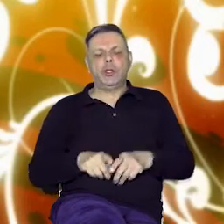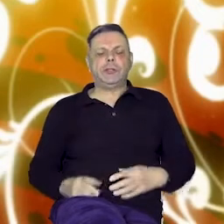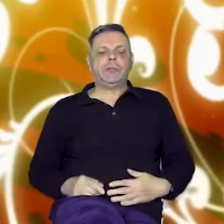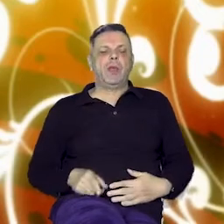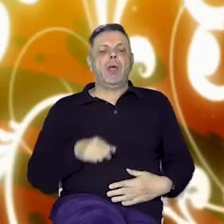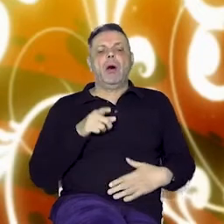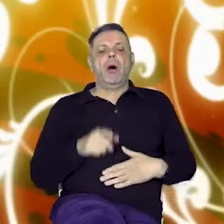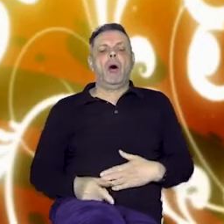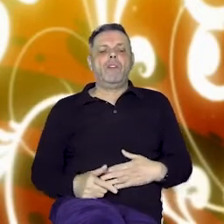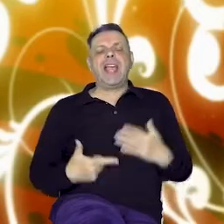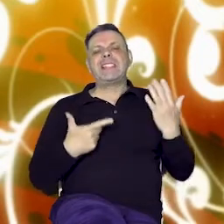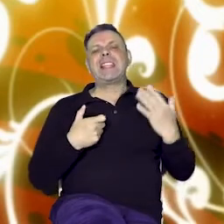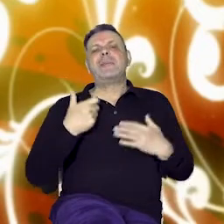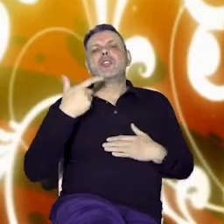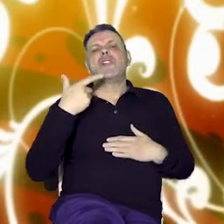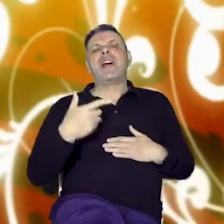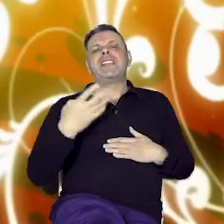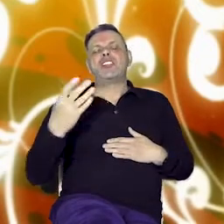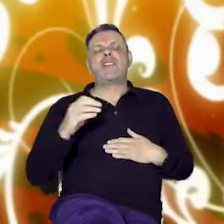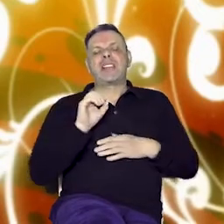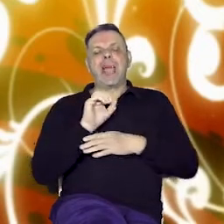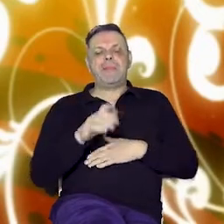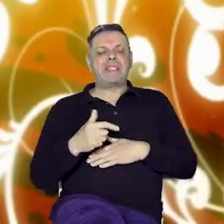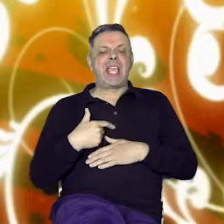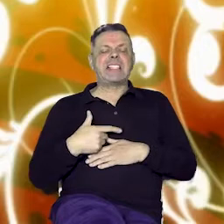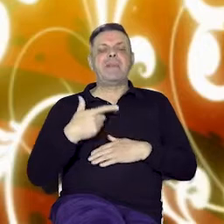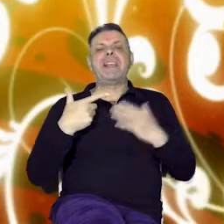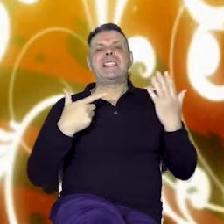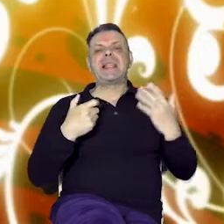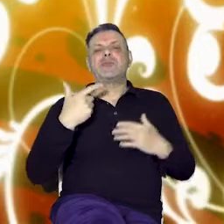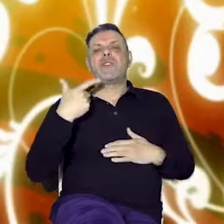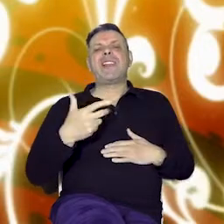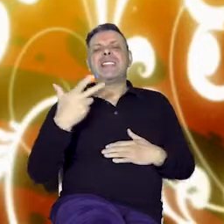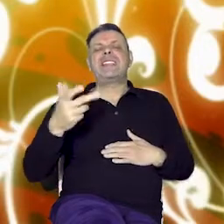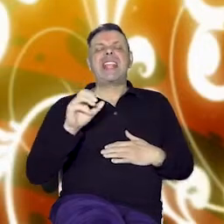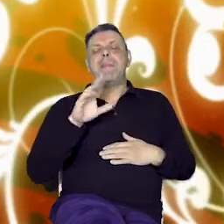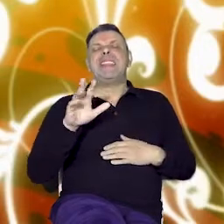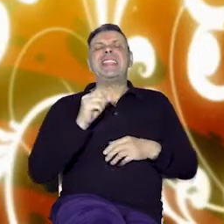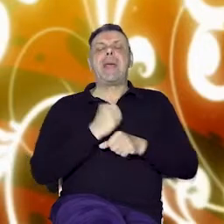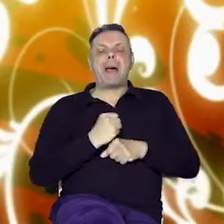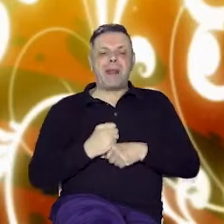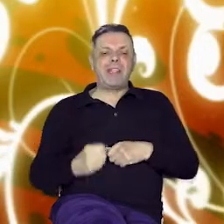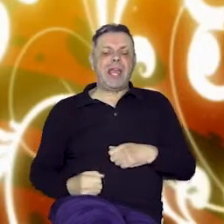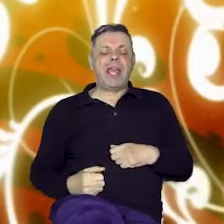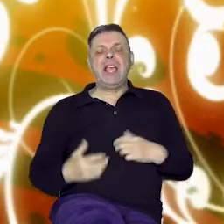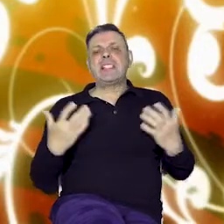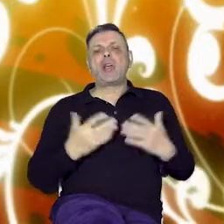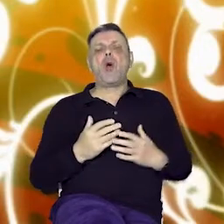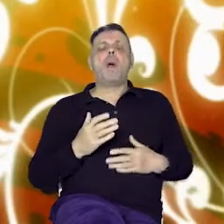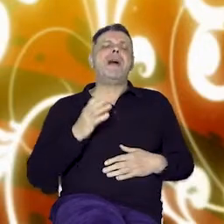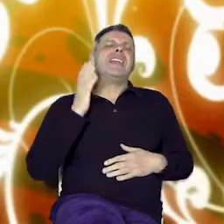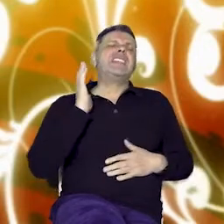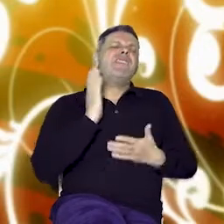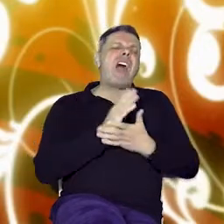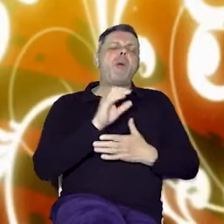emisija? 724. Znači ja sam 723 emisije prije vas napravila, s kojom svakom emisijom sam